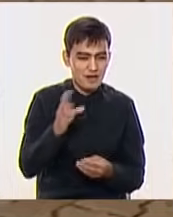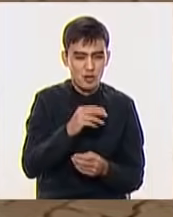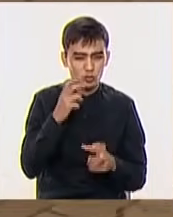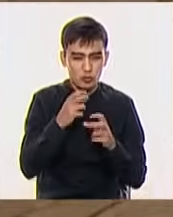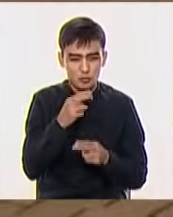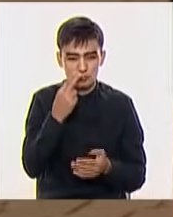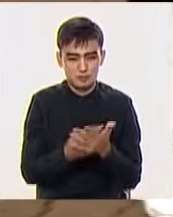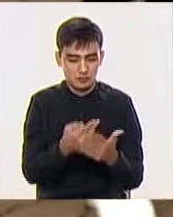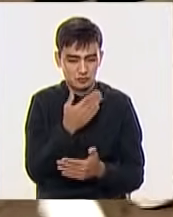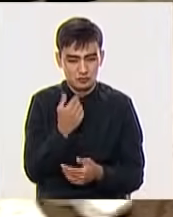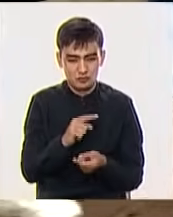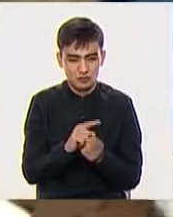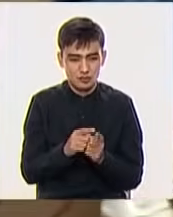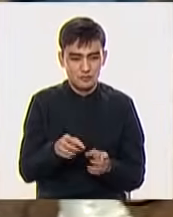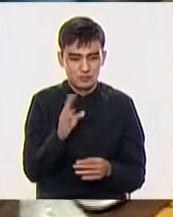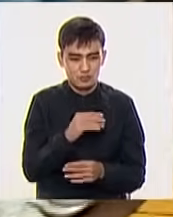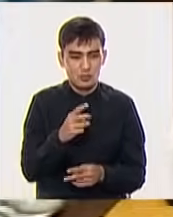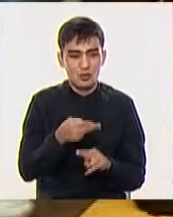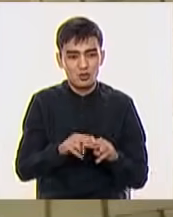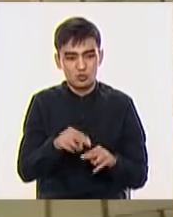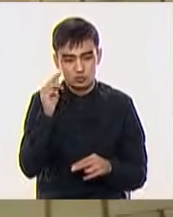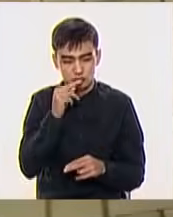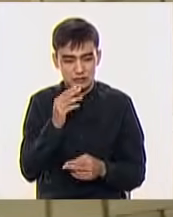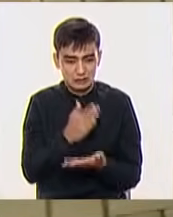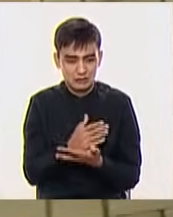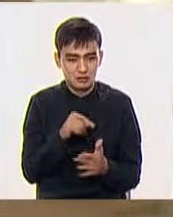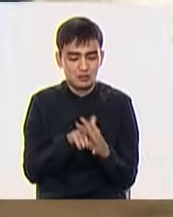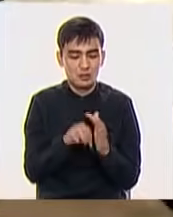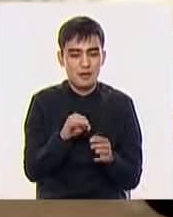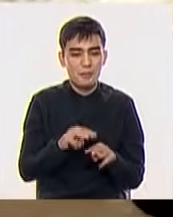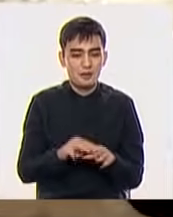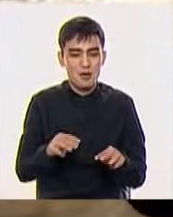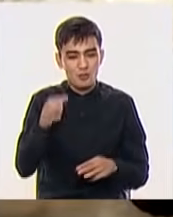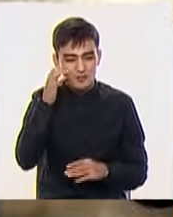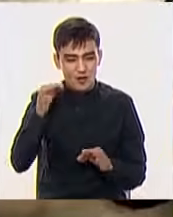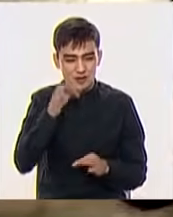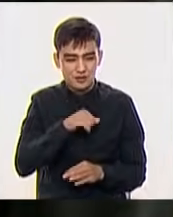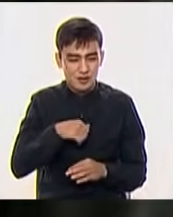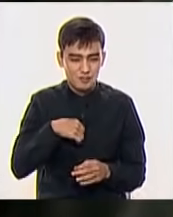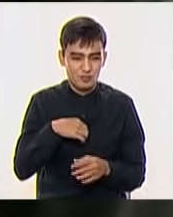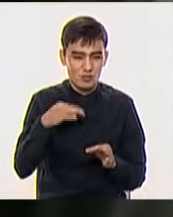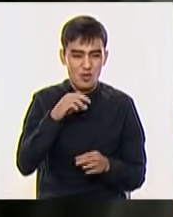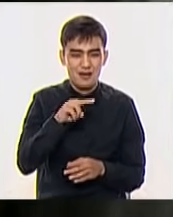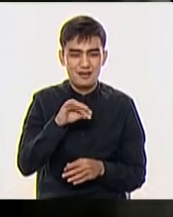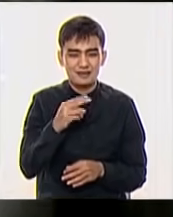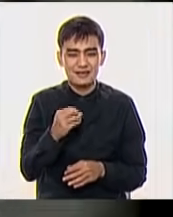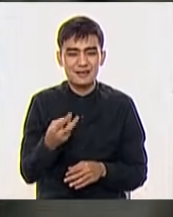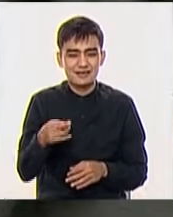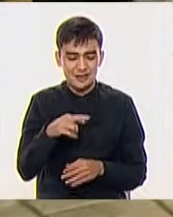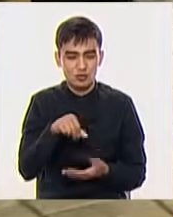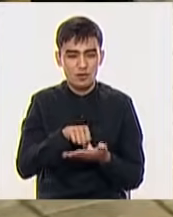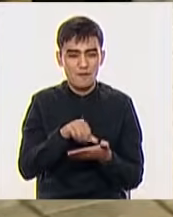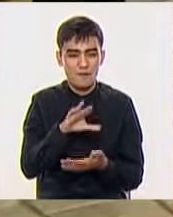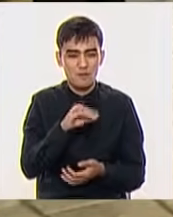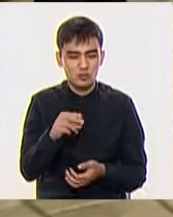В 2019 году глава государства поддержал Министерство образования по вопросу самостоятельного отзыва лицензий у частных